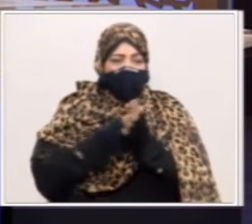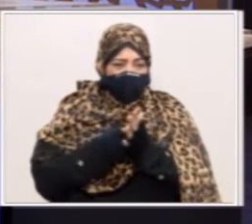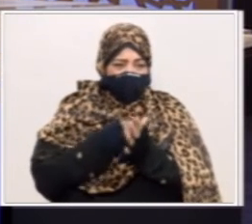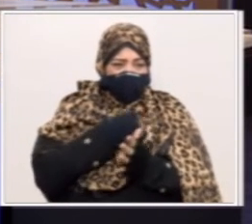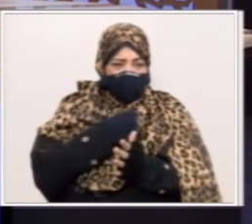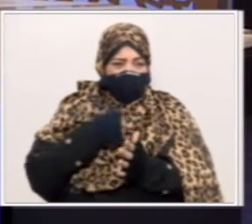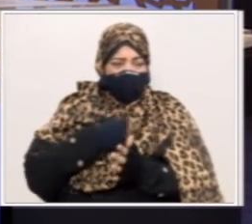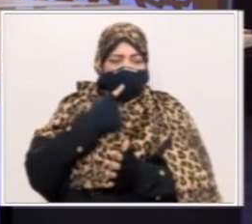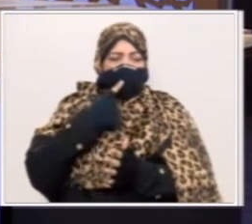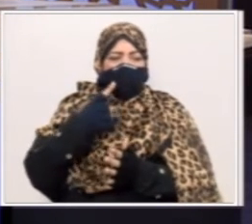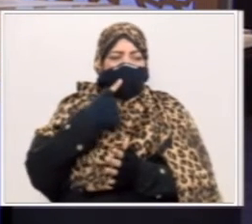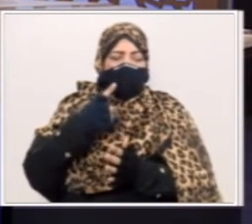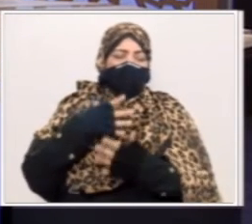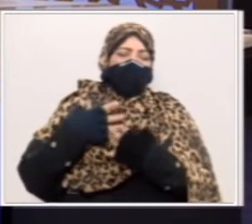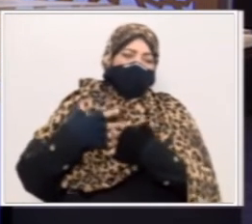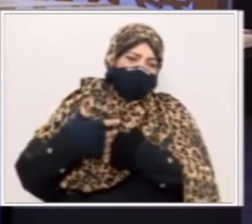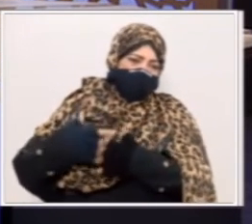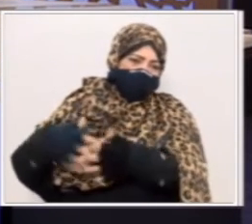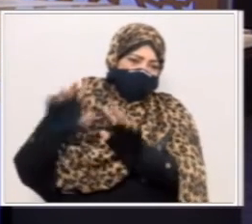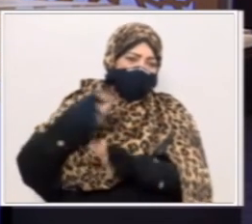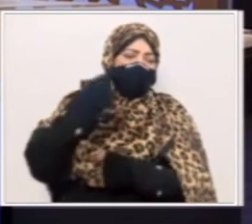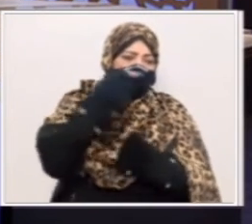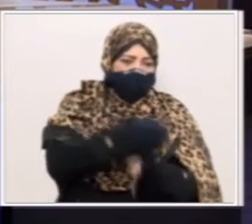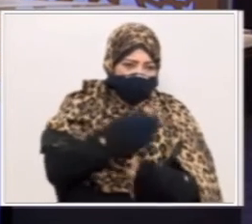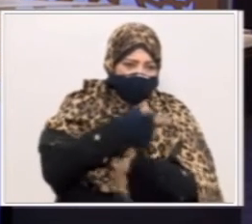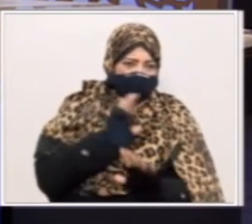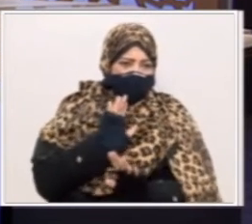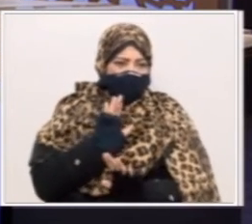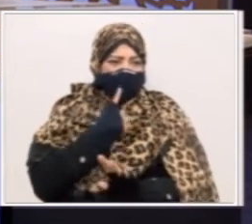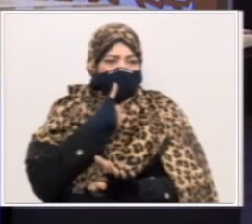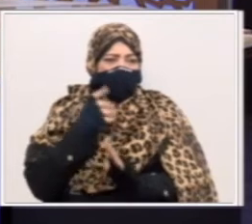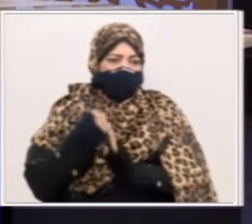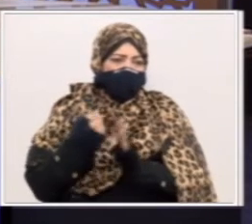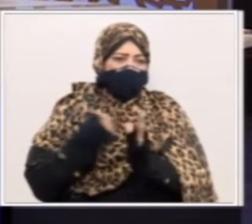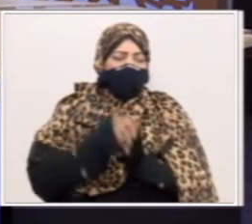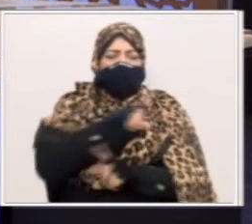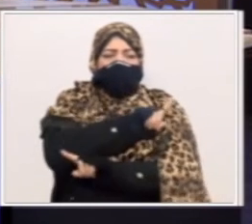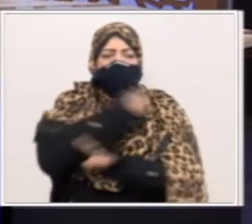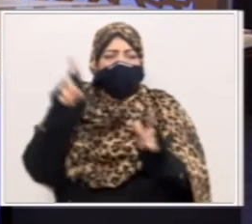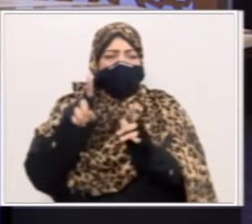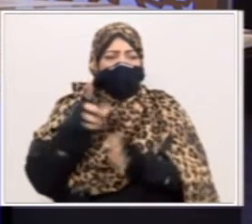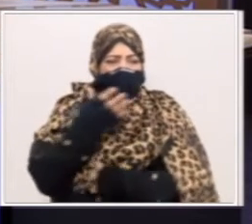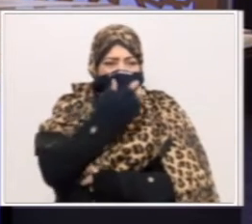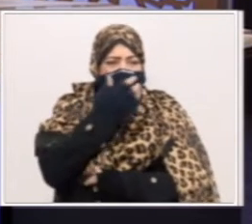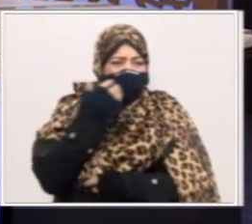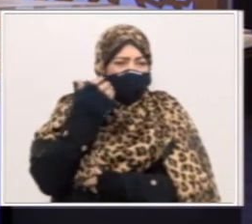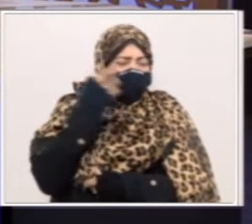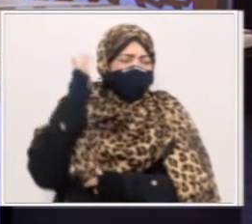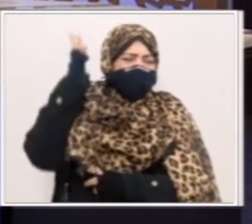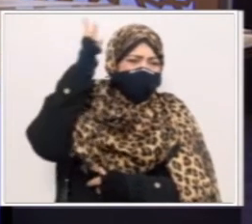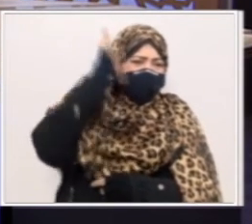منعه الطبيب من الصوم مدة حياته، يقول له أنت ما عادش تصيم لمرض مزمن عندك، مرض سواء